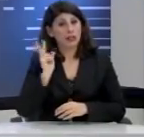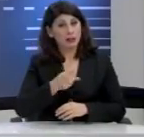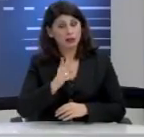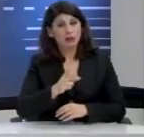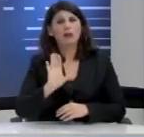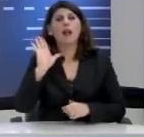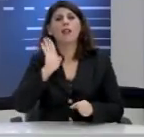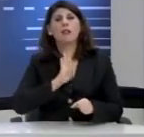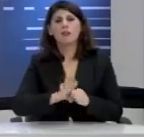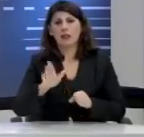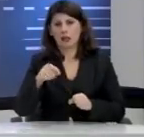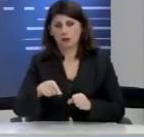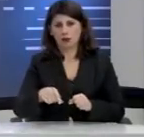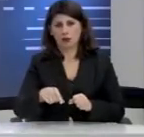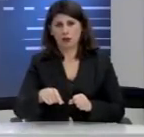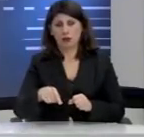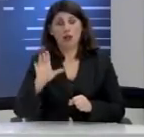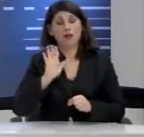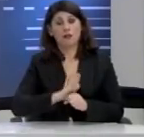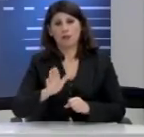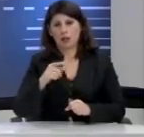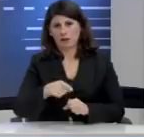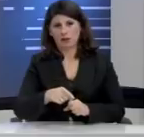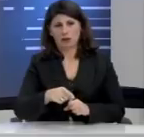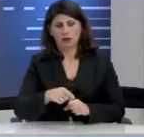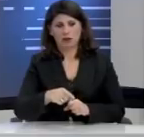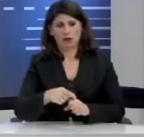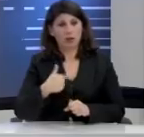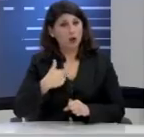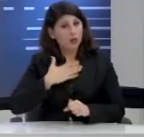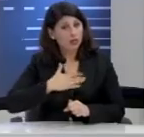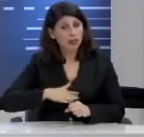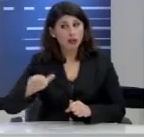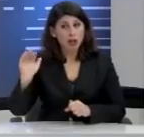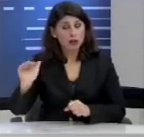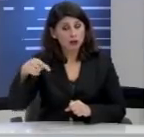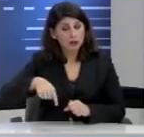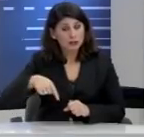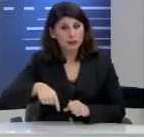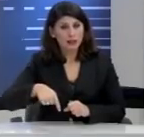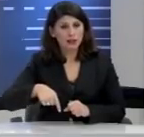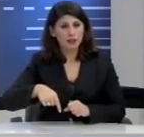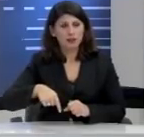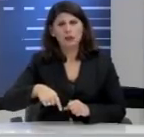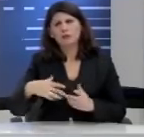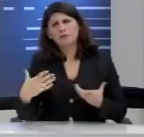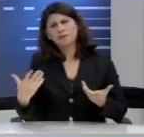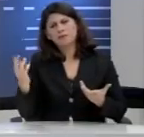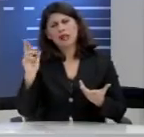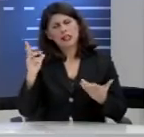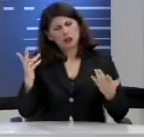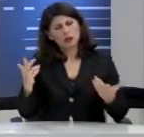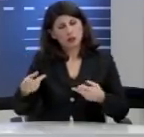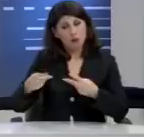ότι δεν αρκεί αυτό. Δεν αρκεί αυτό. Εγώ θέλω να σας ρωτήσω σήμερα, ρητορικό είναι το ερώτημα,